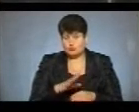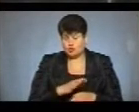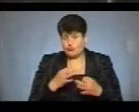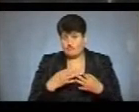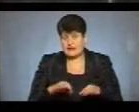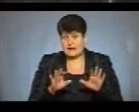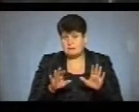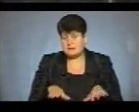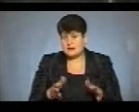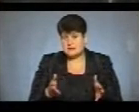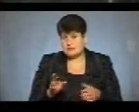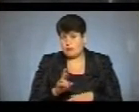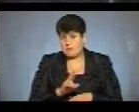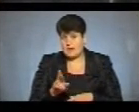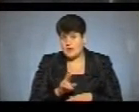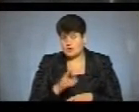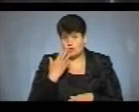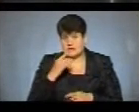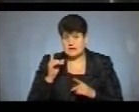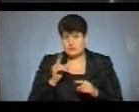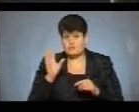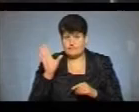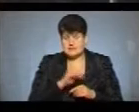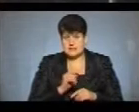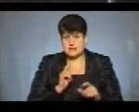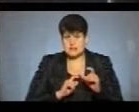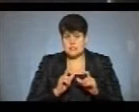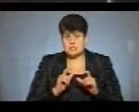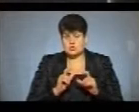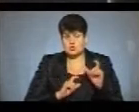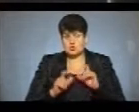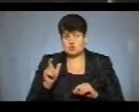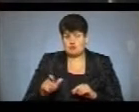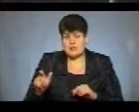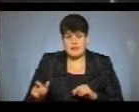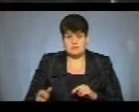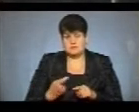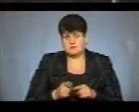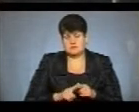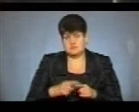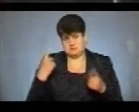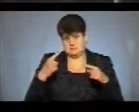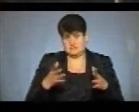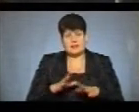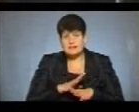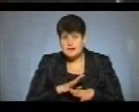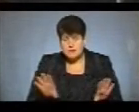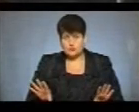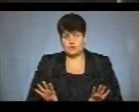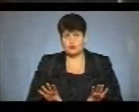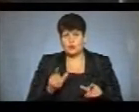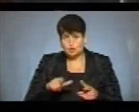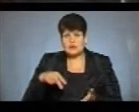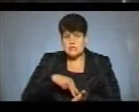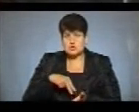місце. В п'ятницю, коли їдуть всі студенти, як на мене, то з теорії фантастики. Не було. Люди стояли